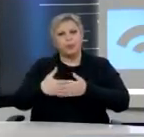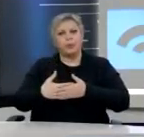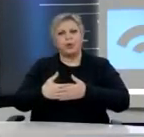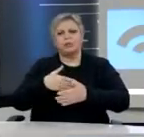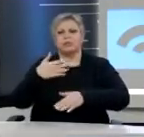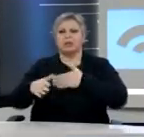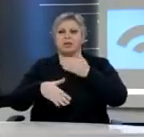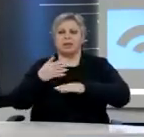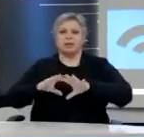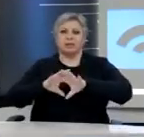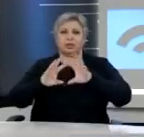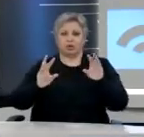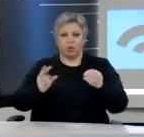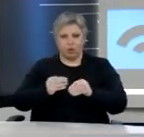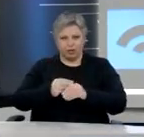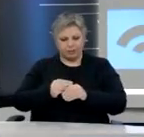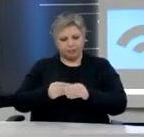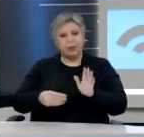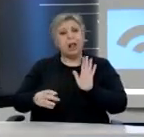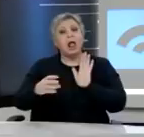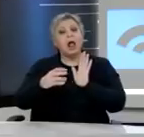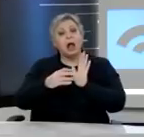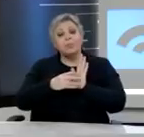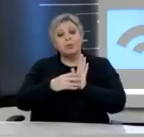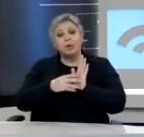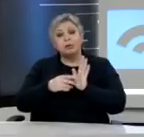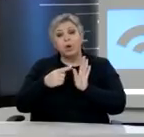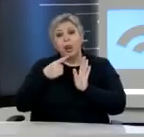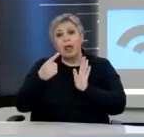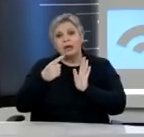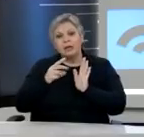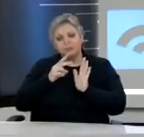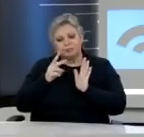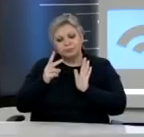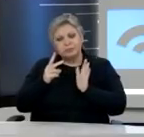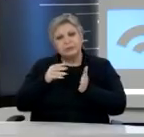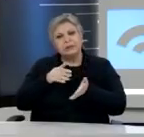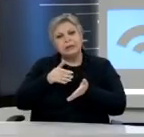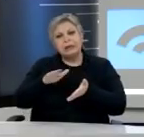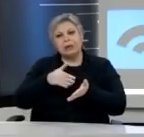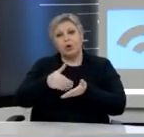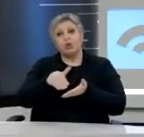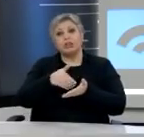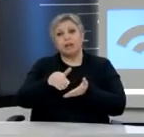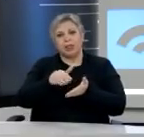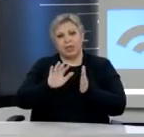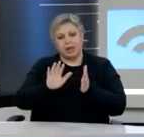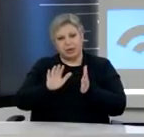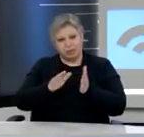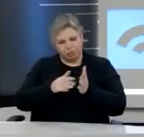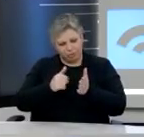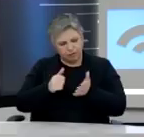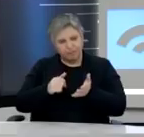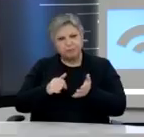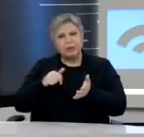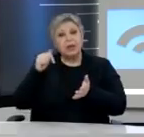κάνουν και μία διευκρινιστική δήλωση, πολύ ενδιαφέρουσα. Μία διευκρινιστική δήλωση